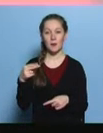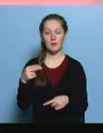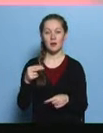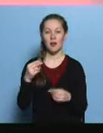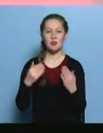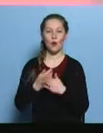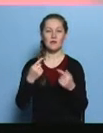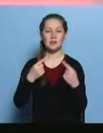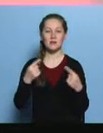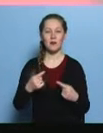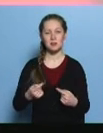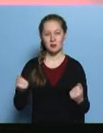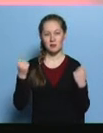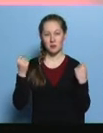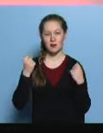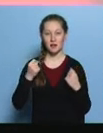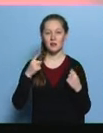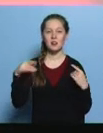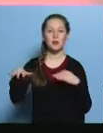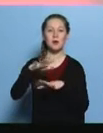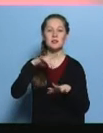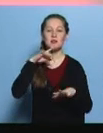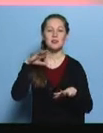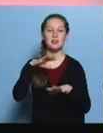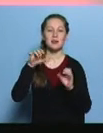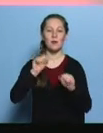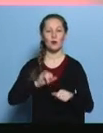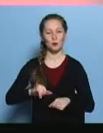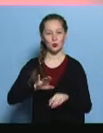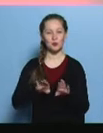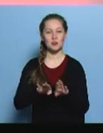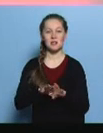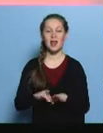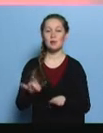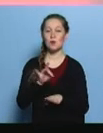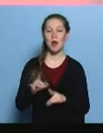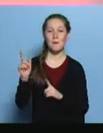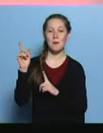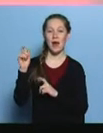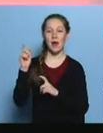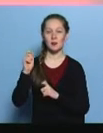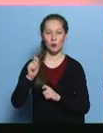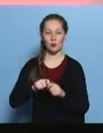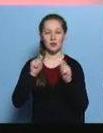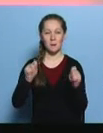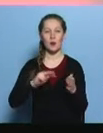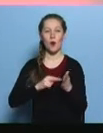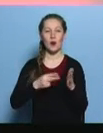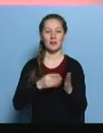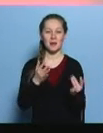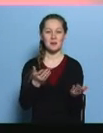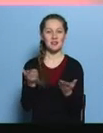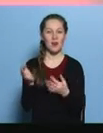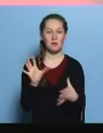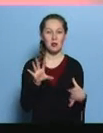звезды на спортивном небосклоне России теперь могут и жители Удмуртии. Республиканская школа биатлона запустила новый проект и призывает подключиться к